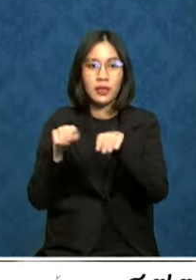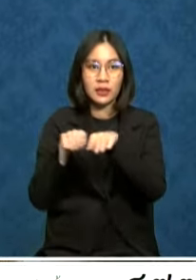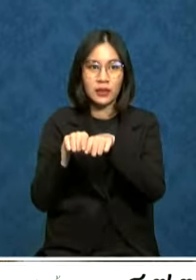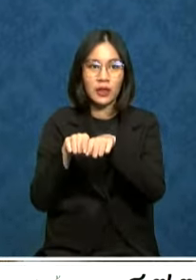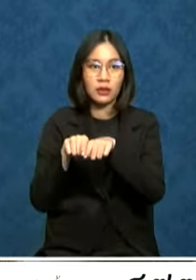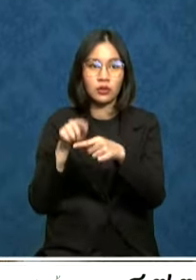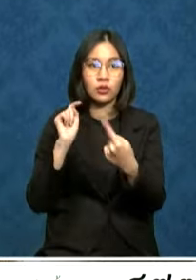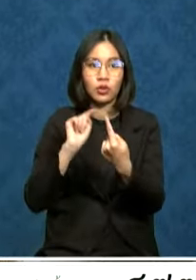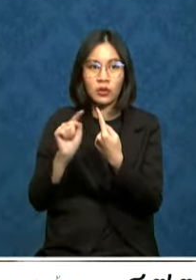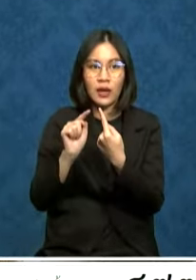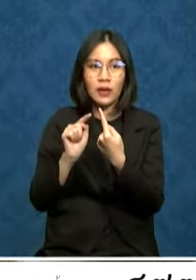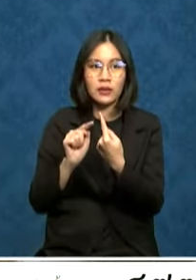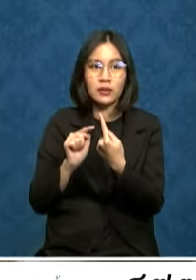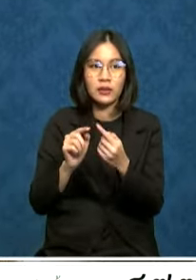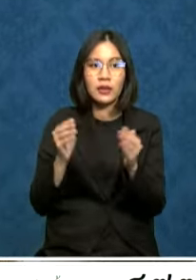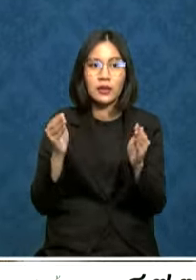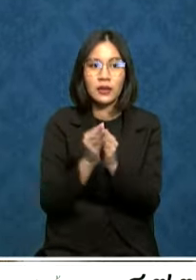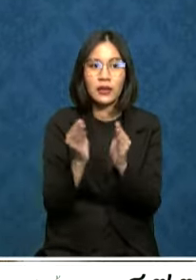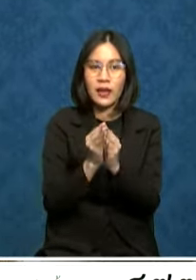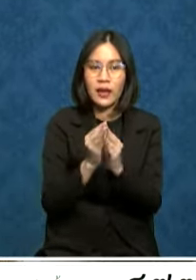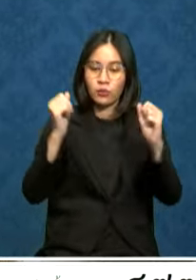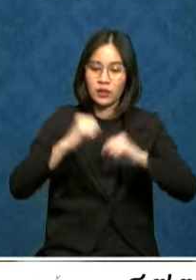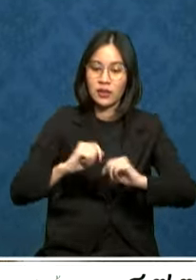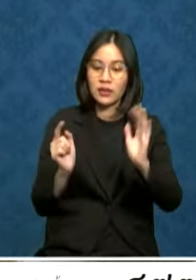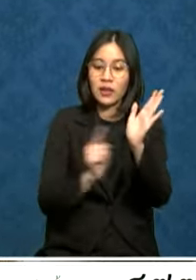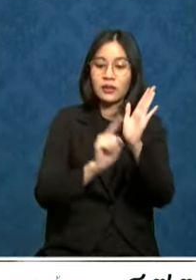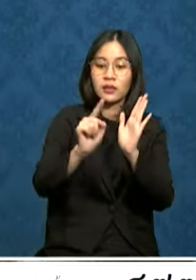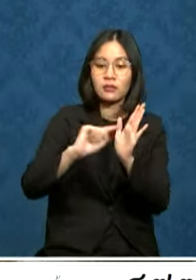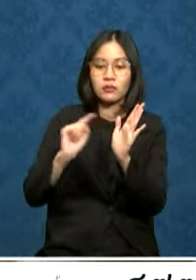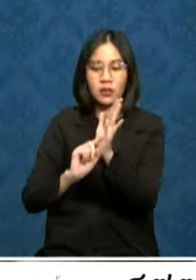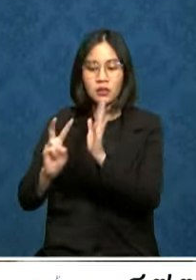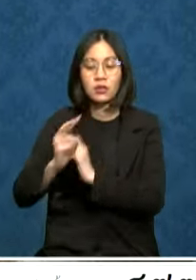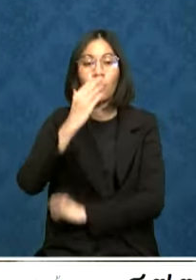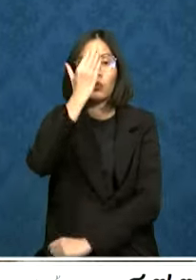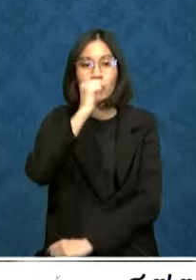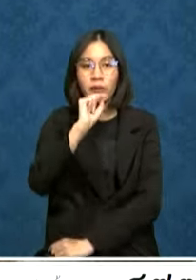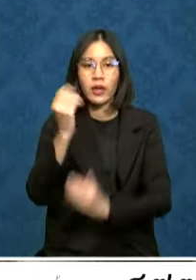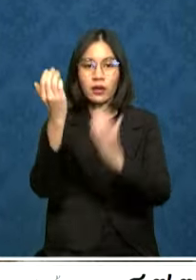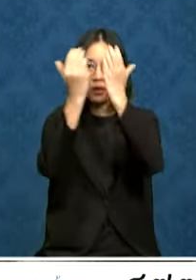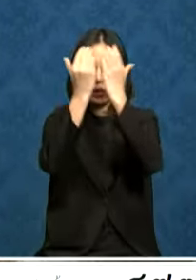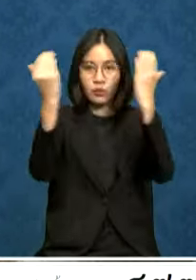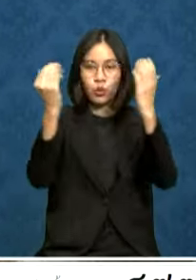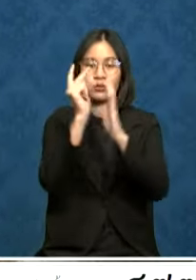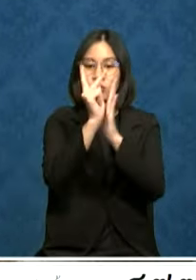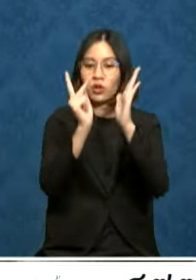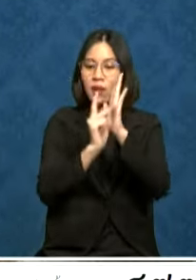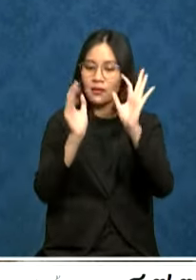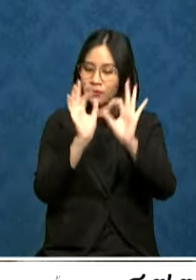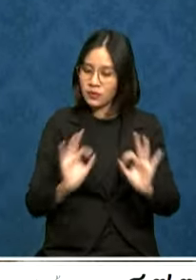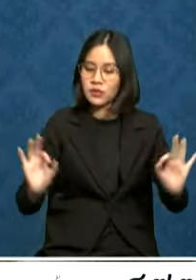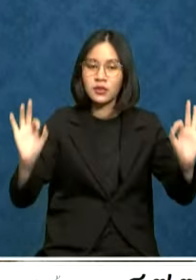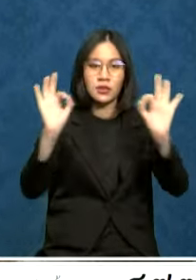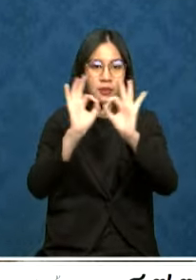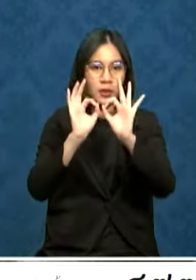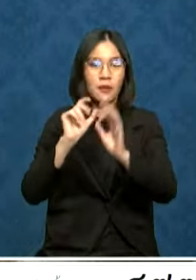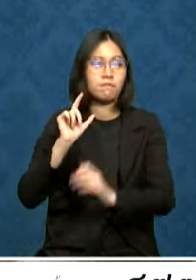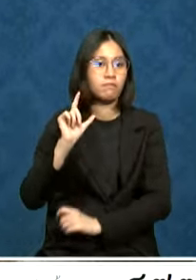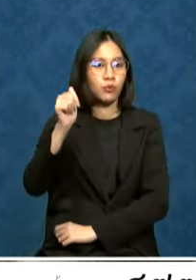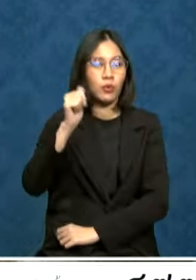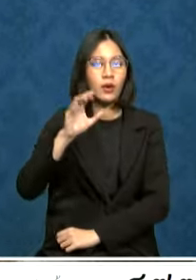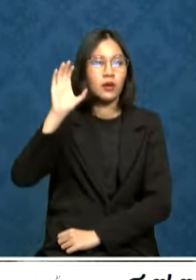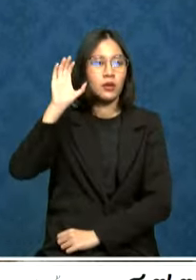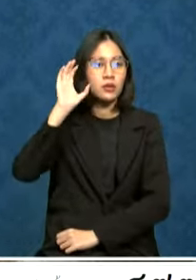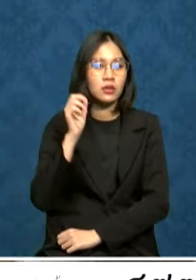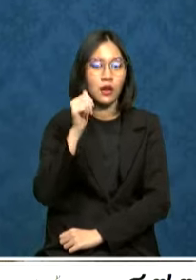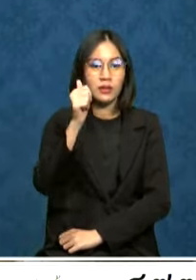ับการที่ใช้ Double Majorityเพระอะไรเพระว่าลฐมนูลเป็นกฎหมายสงสุดเราจะเชื่อถ